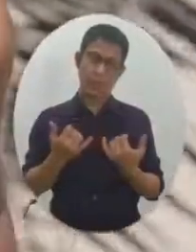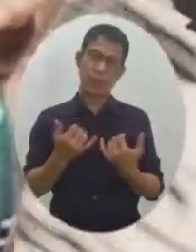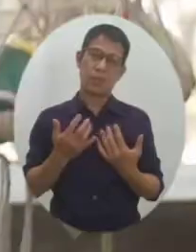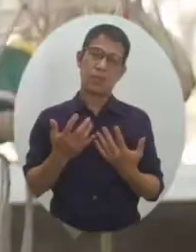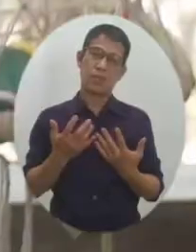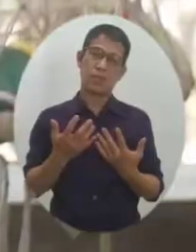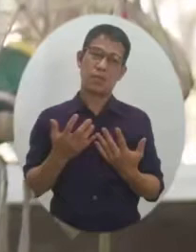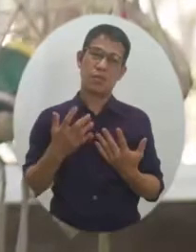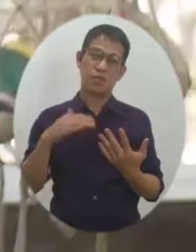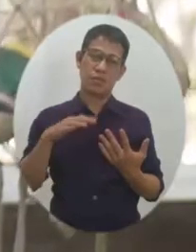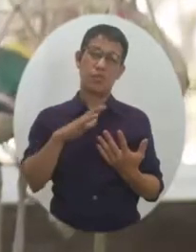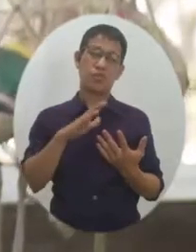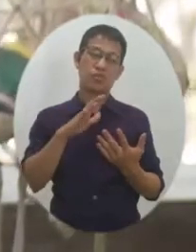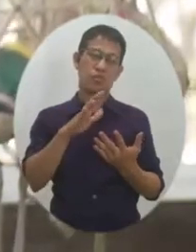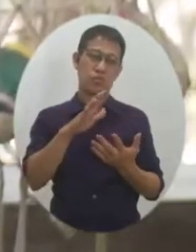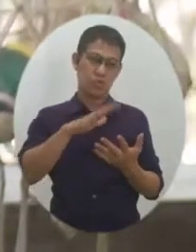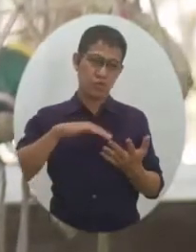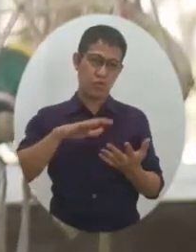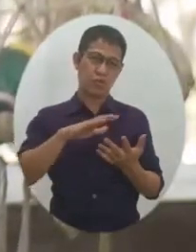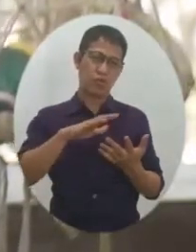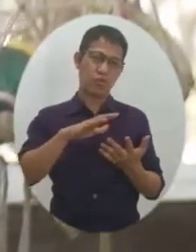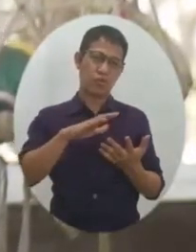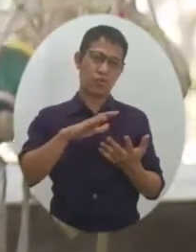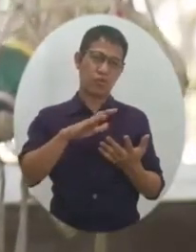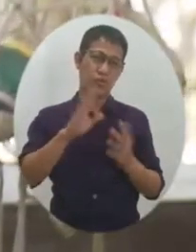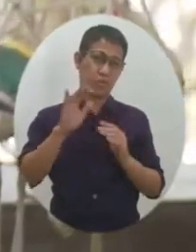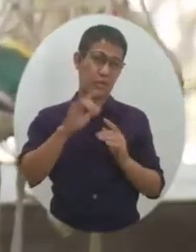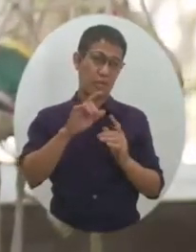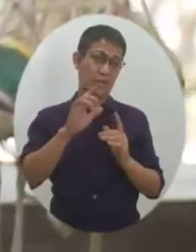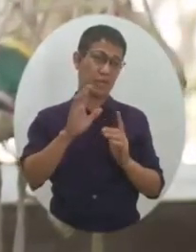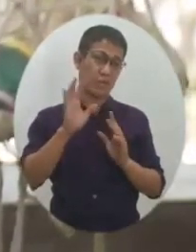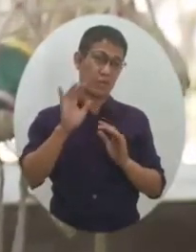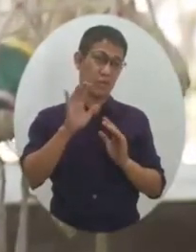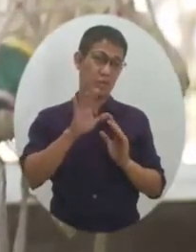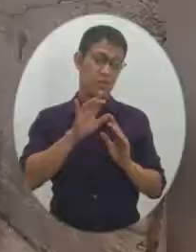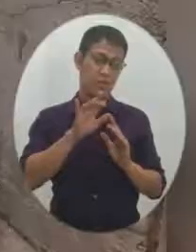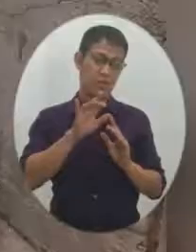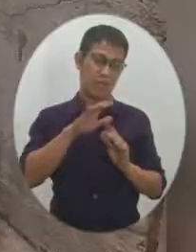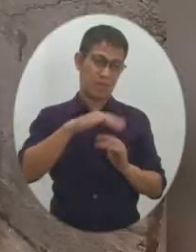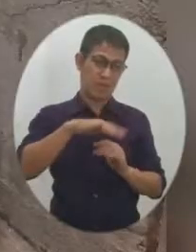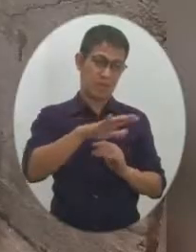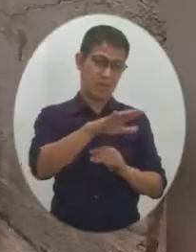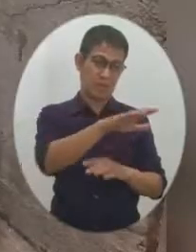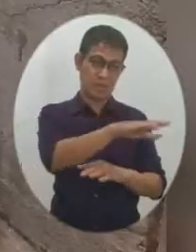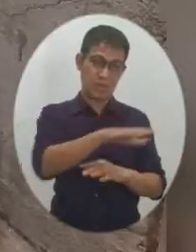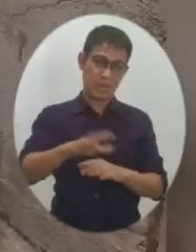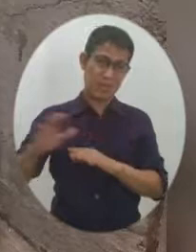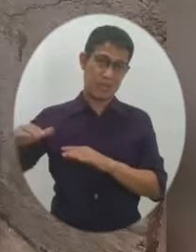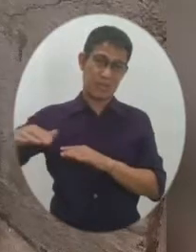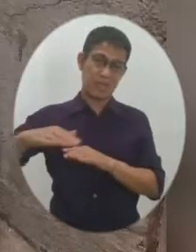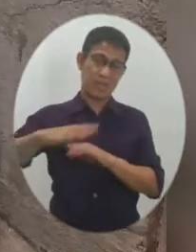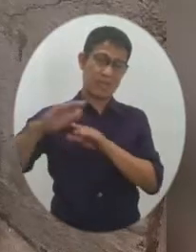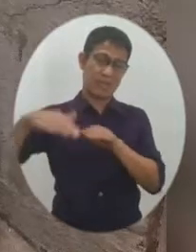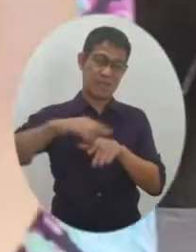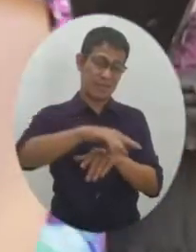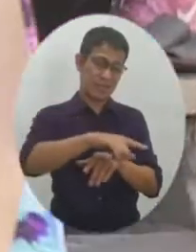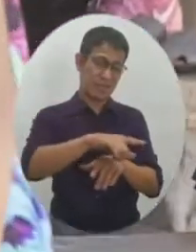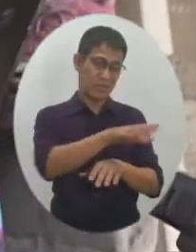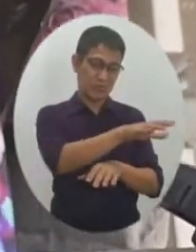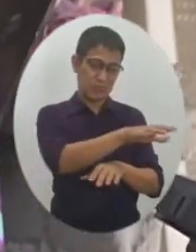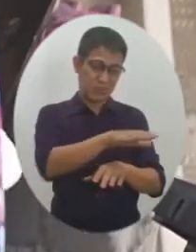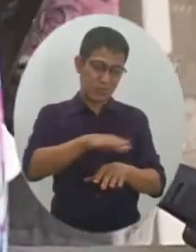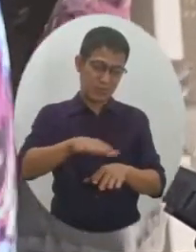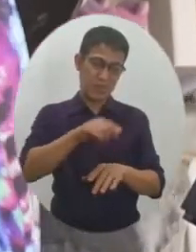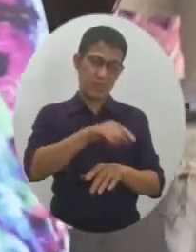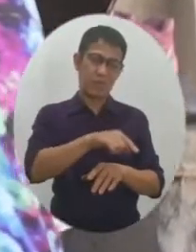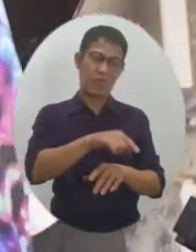pamilya ay yung makapagsalo-salo kami sa may balsa, latag kami dyan ng